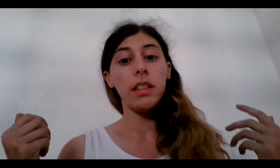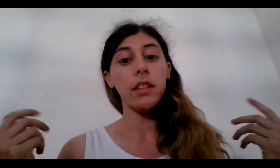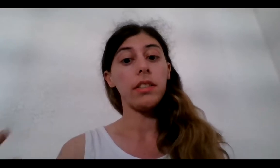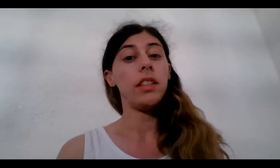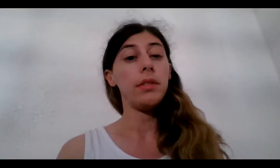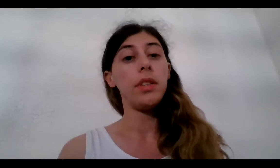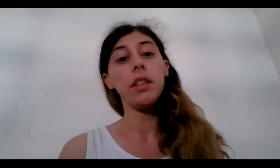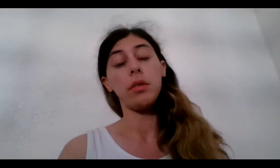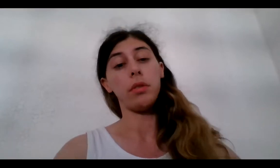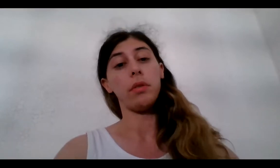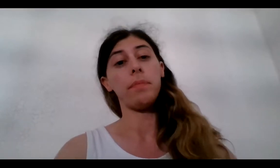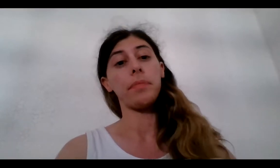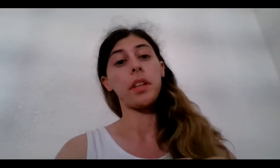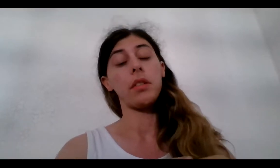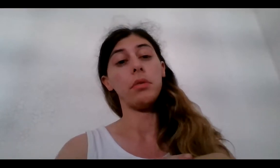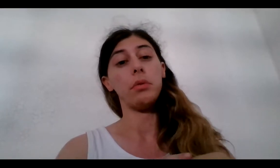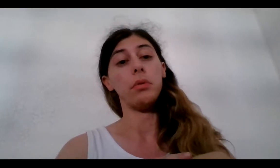Ce qui signifie